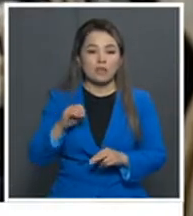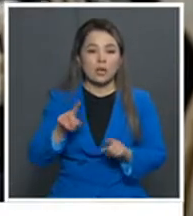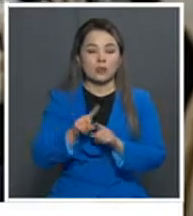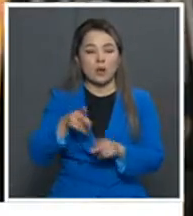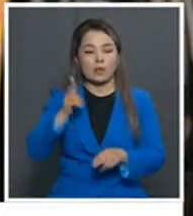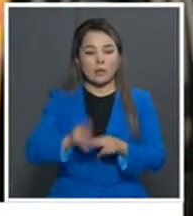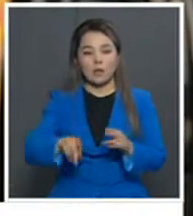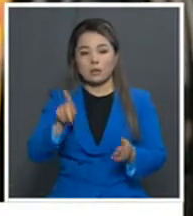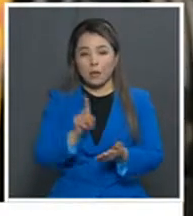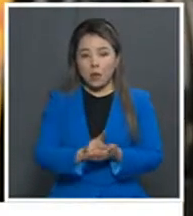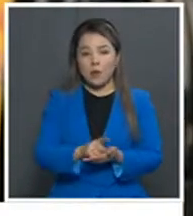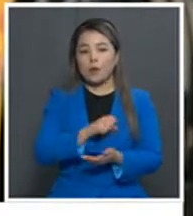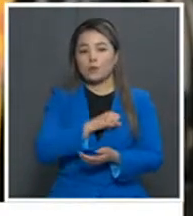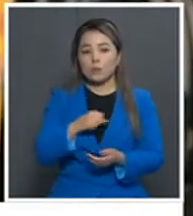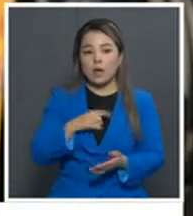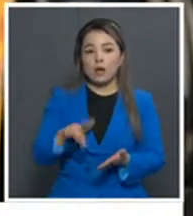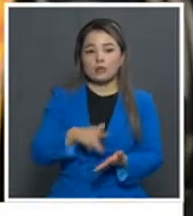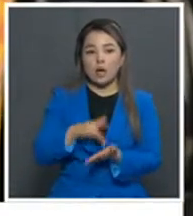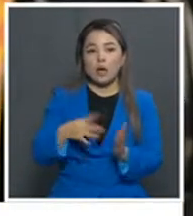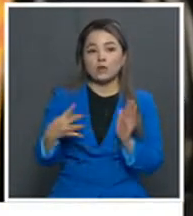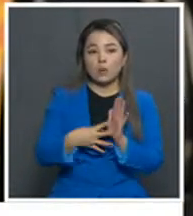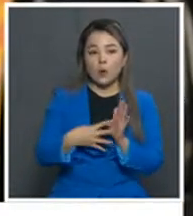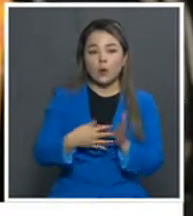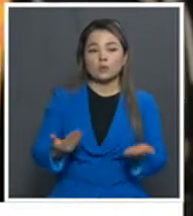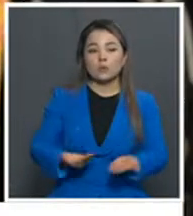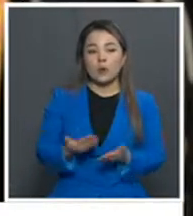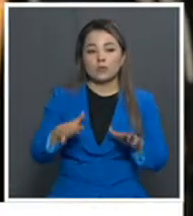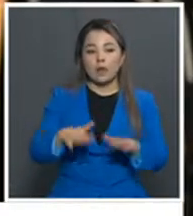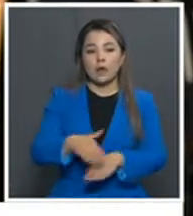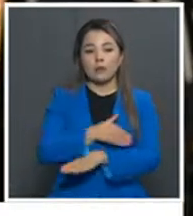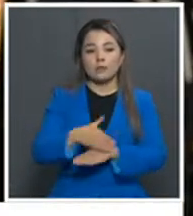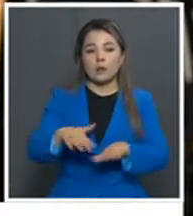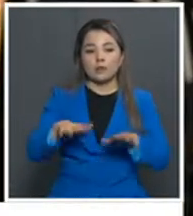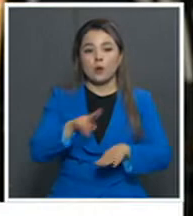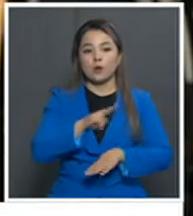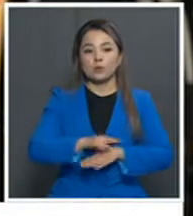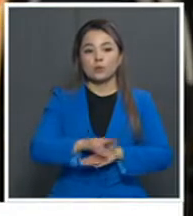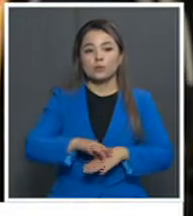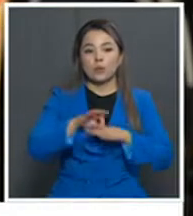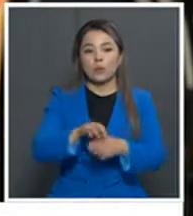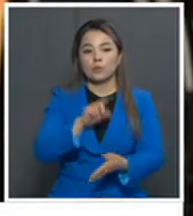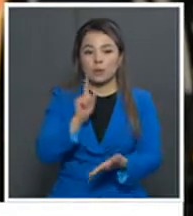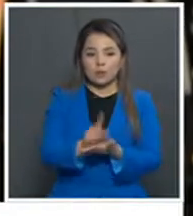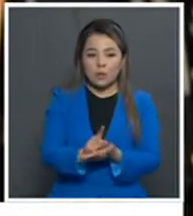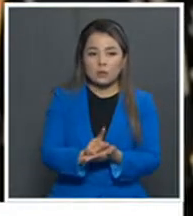аяқталу керек. Қаламыздың 9 тұрғын алабында жұмыстар жүргізіледі. Ол